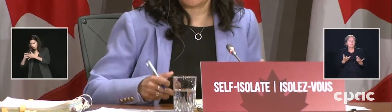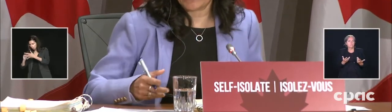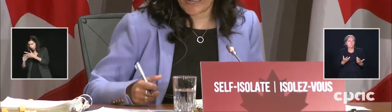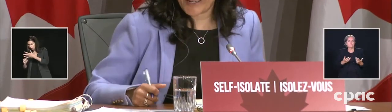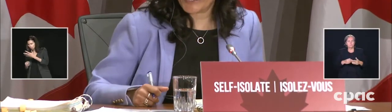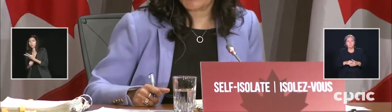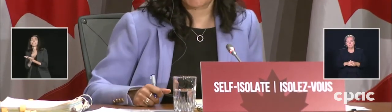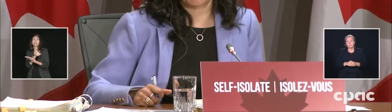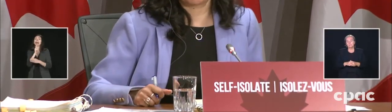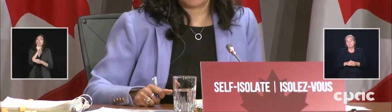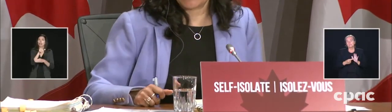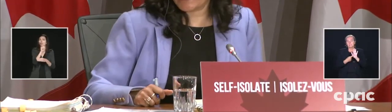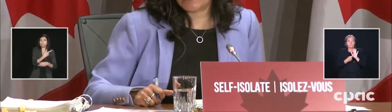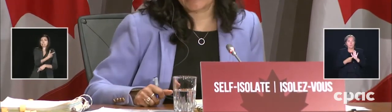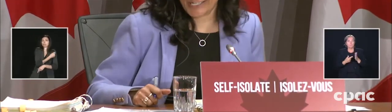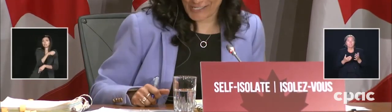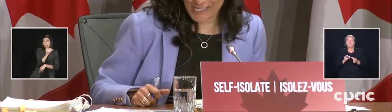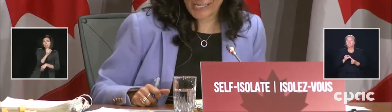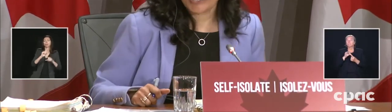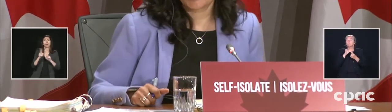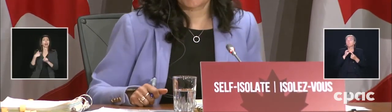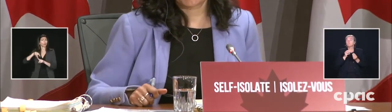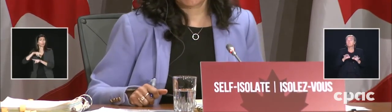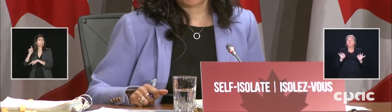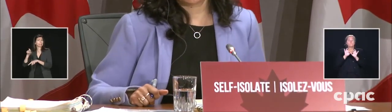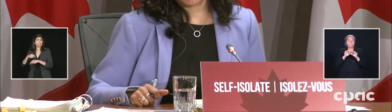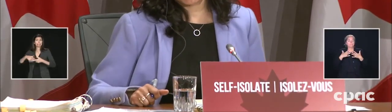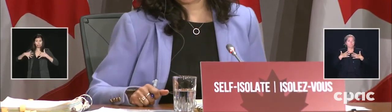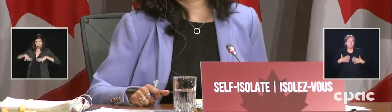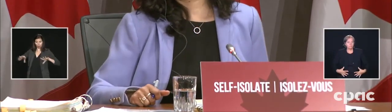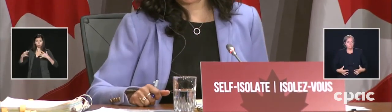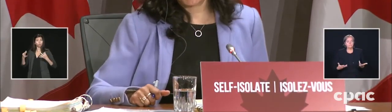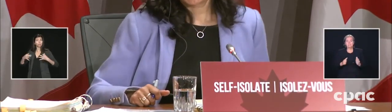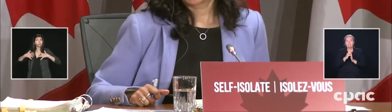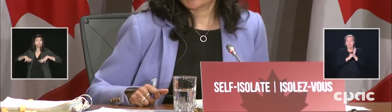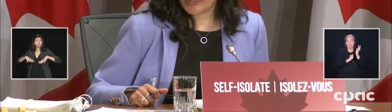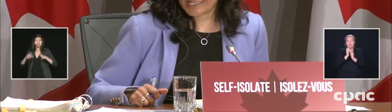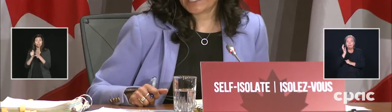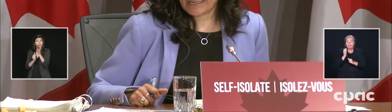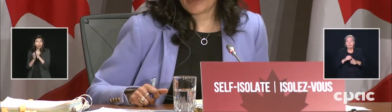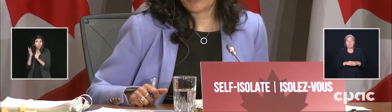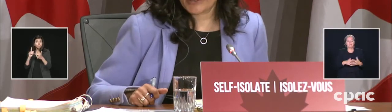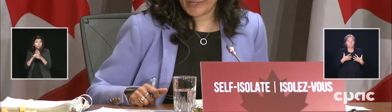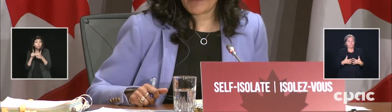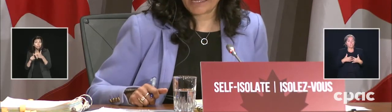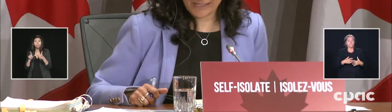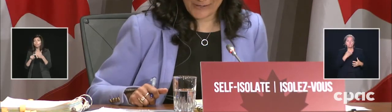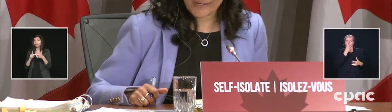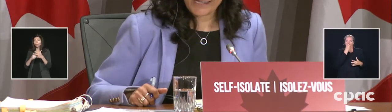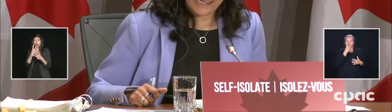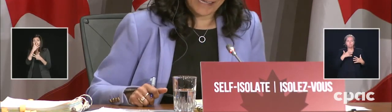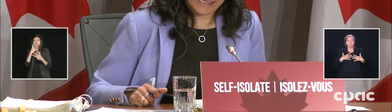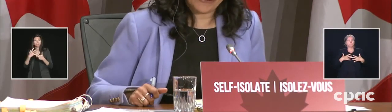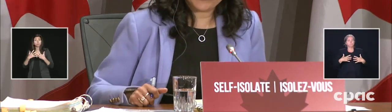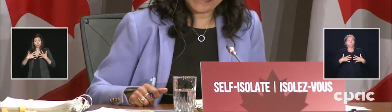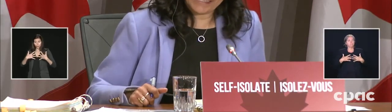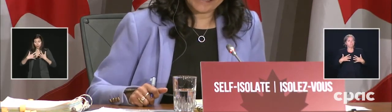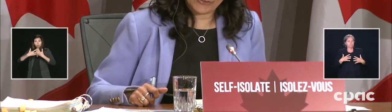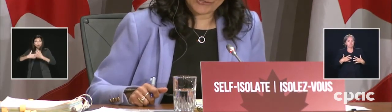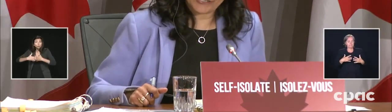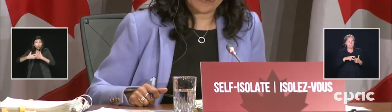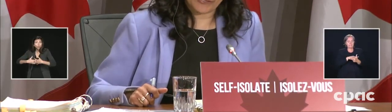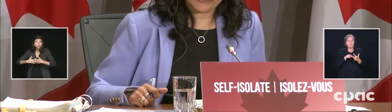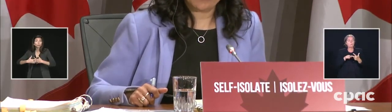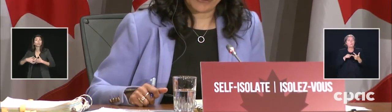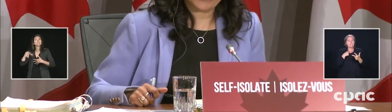comme les gants, comme les ventilateurs. Donc, nous concentrons sur ces produits maintenant et aussi